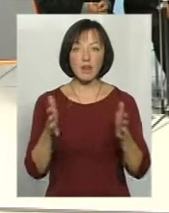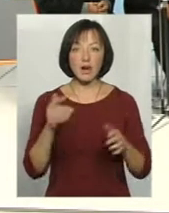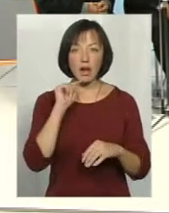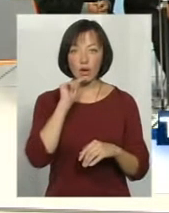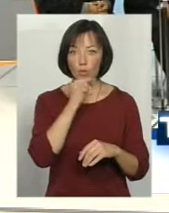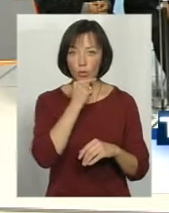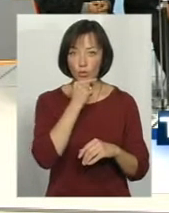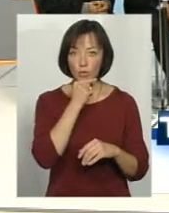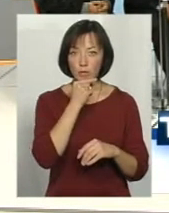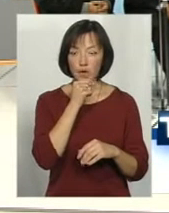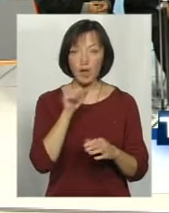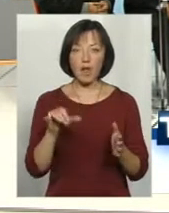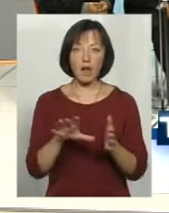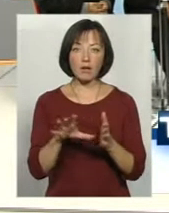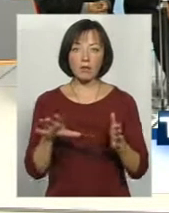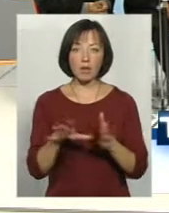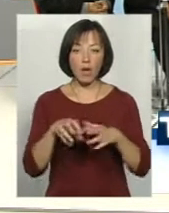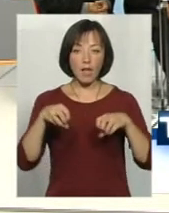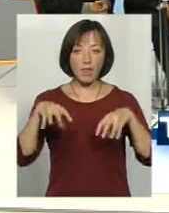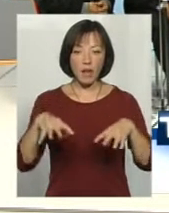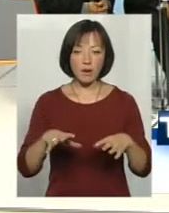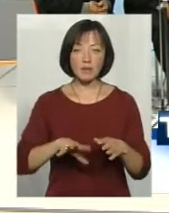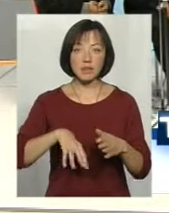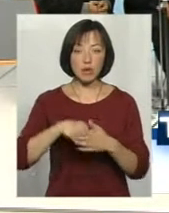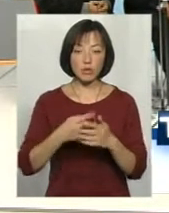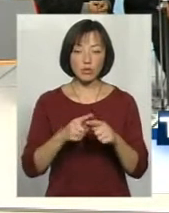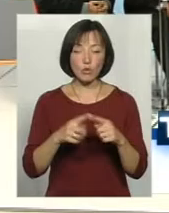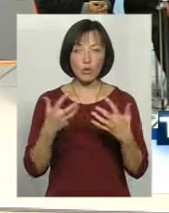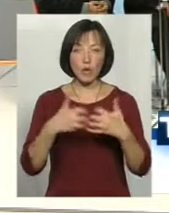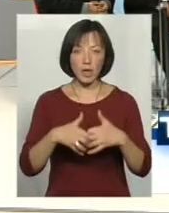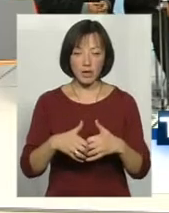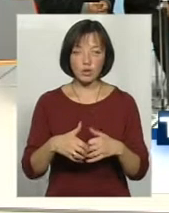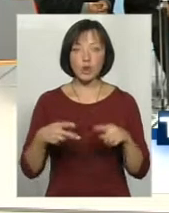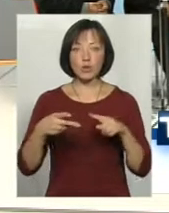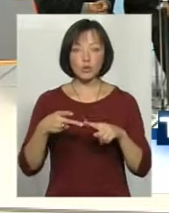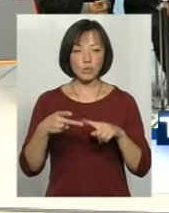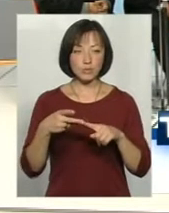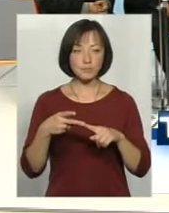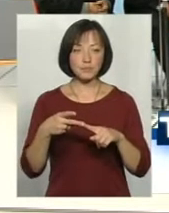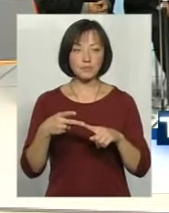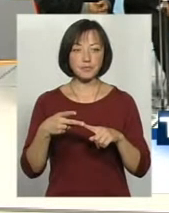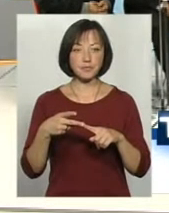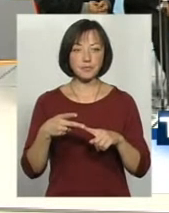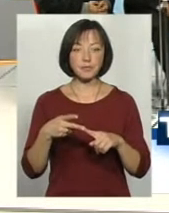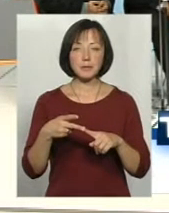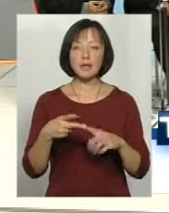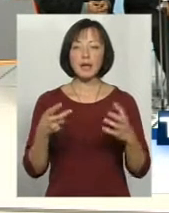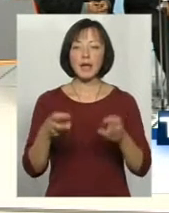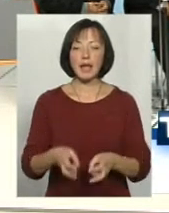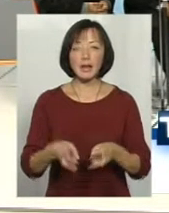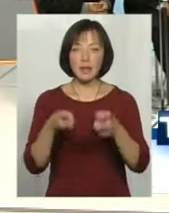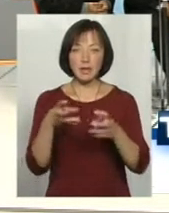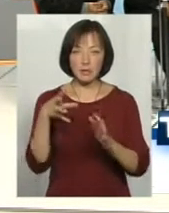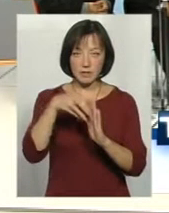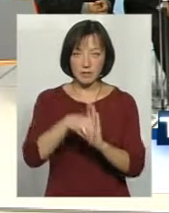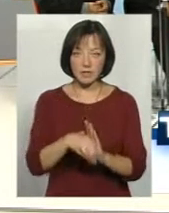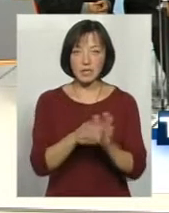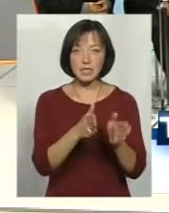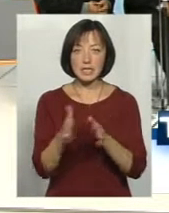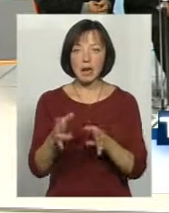економія електроенергії за рахунок цього приладу. Далі цей ліфт буде оснащений приладом